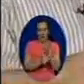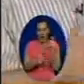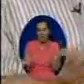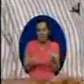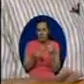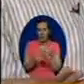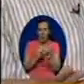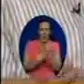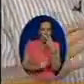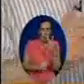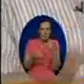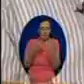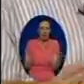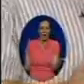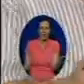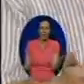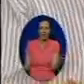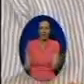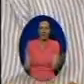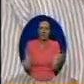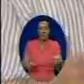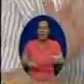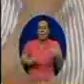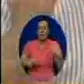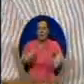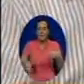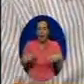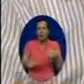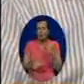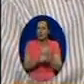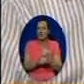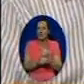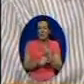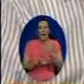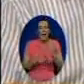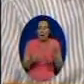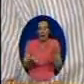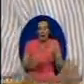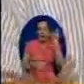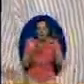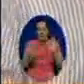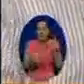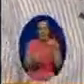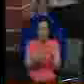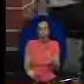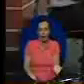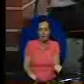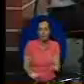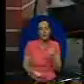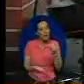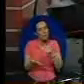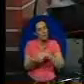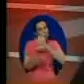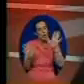את הפרסומת, מה זה משנה? הרי בניירות ערך שמוצאים תשקיף, איזה אחוז מהציבור קורא את התשקיפים? תגיד, זו הסיבה שכמעט